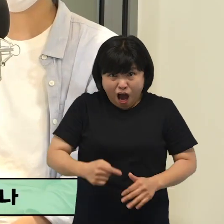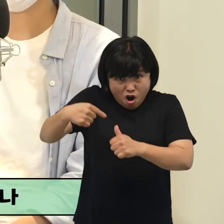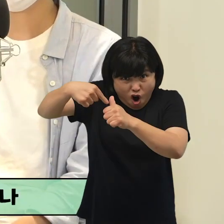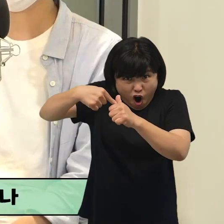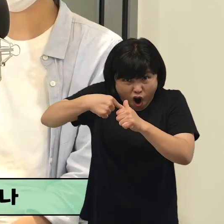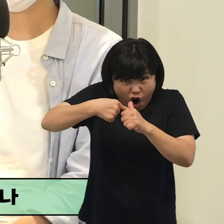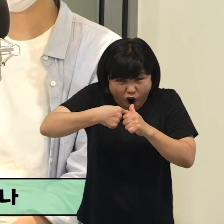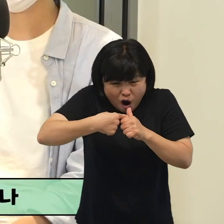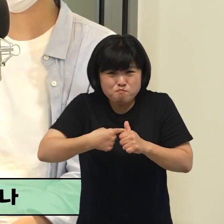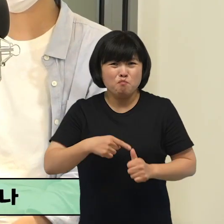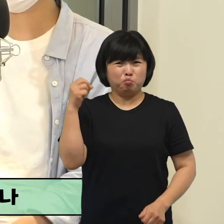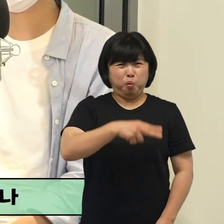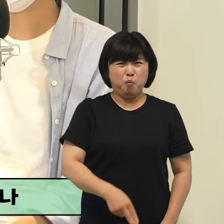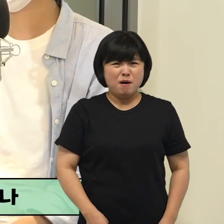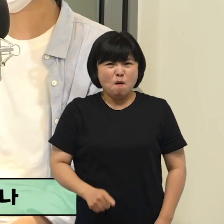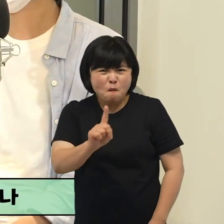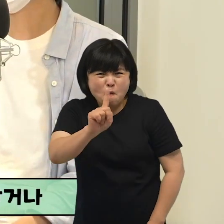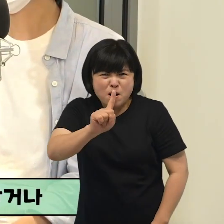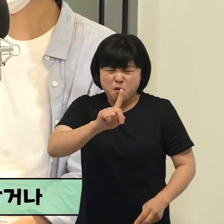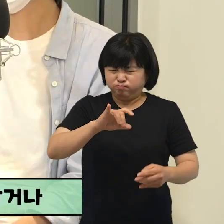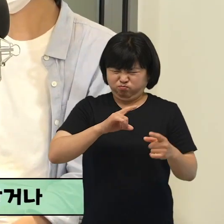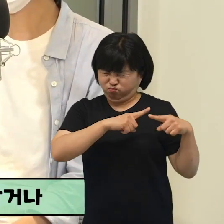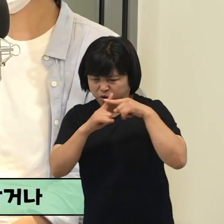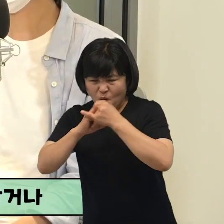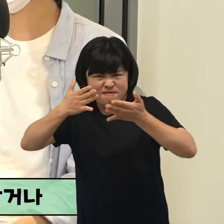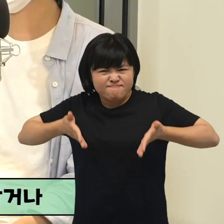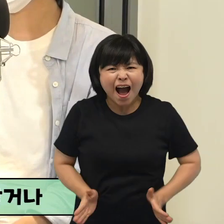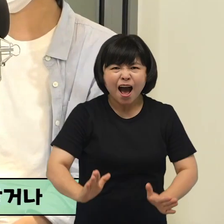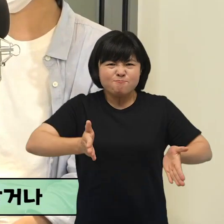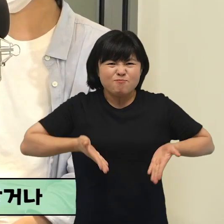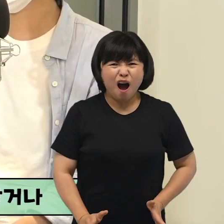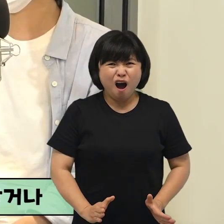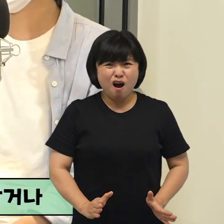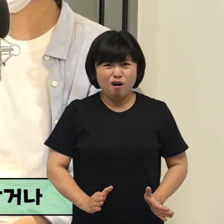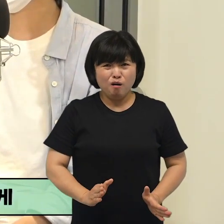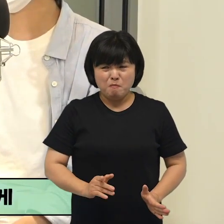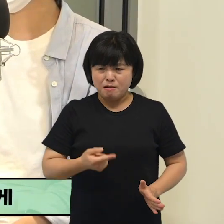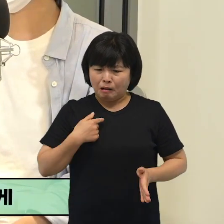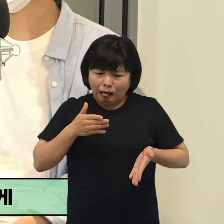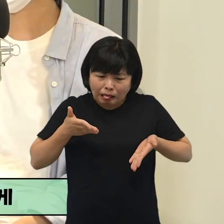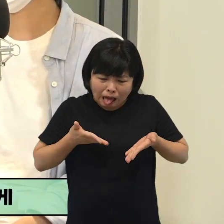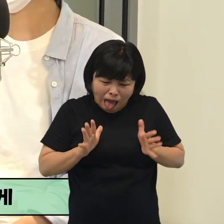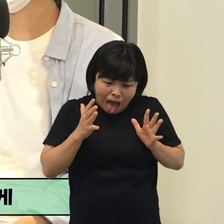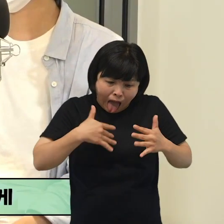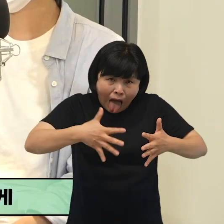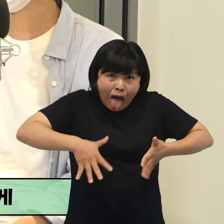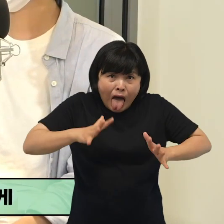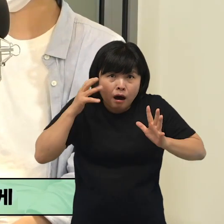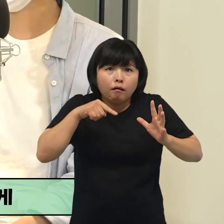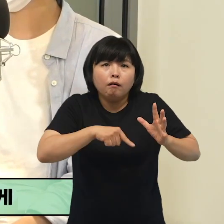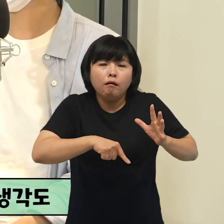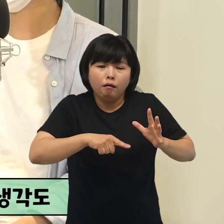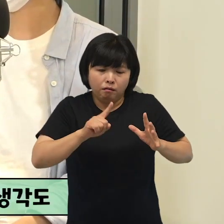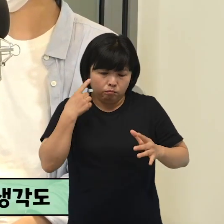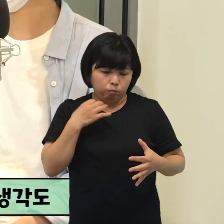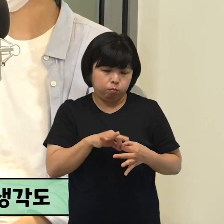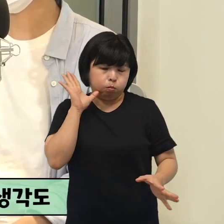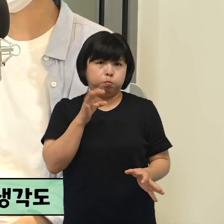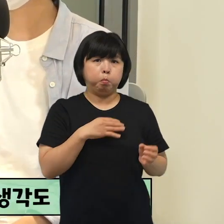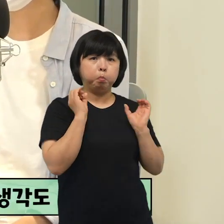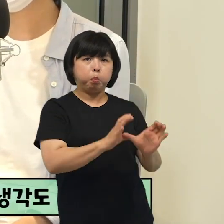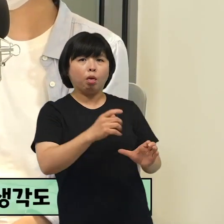아이를 낳으라고 강요를 하거나 그런 상태에서 무작정 아이를 낳거나 이런 거는 그 태어날 아이에게 좀